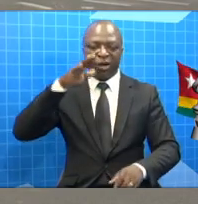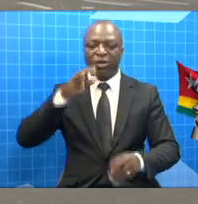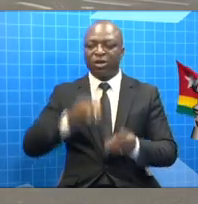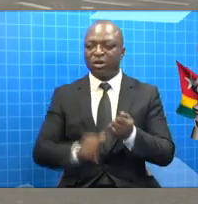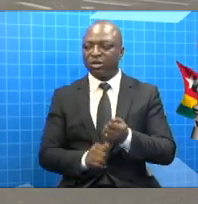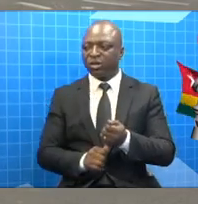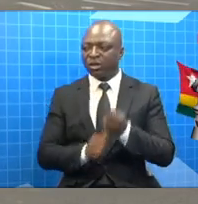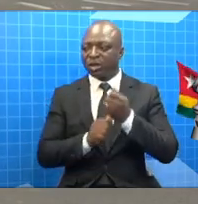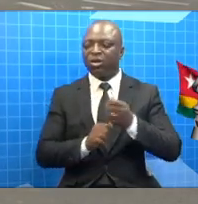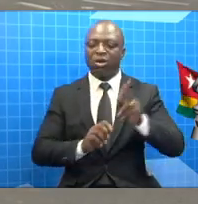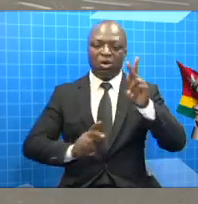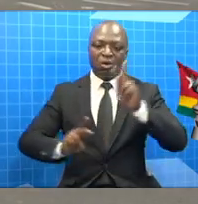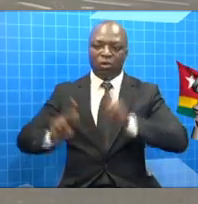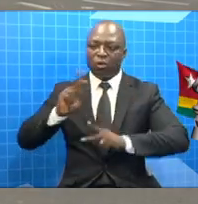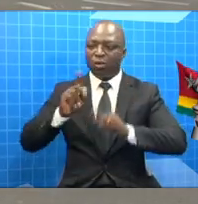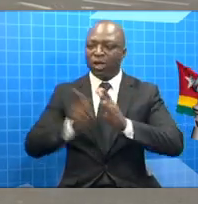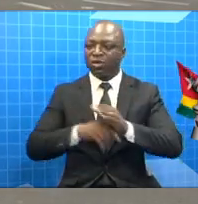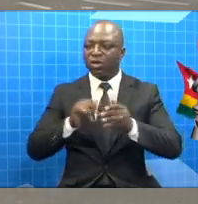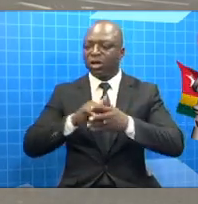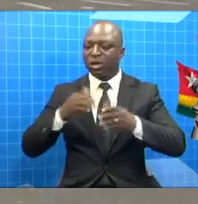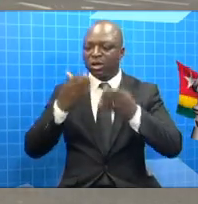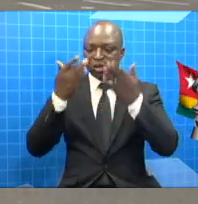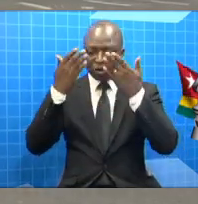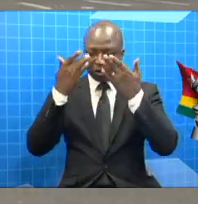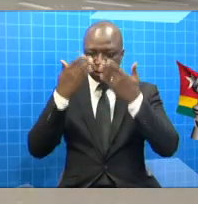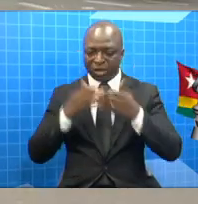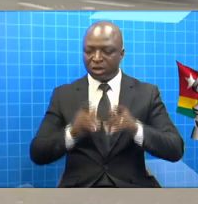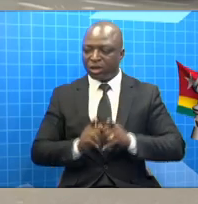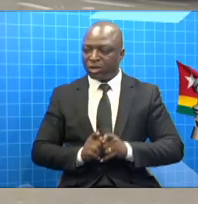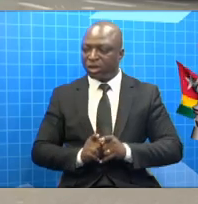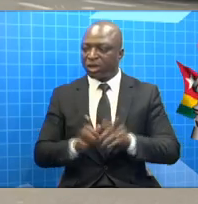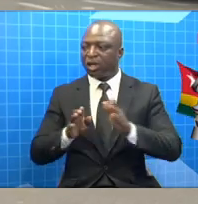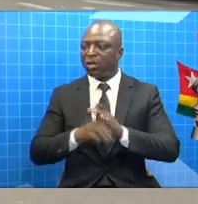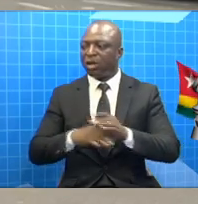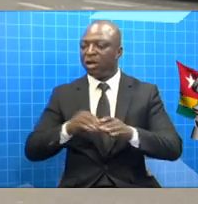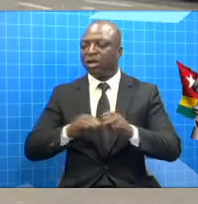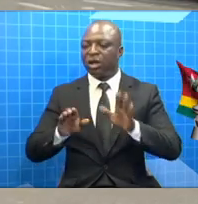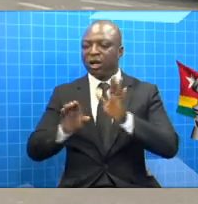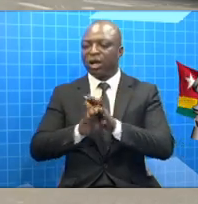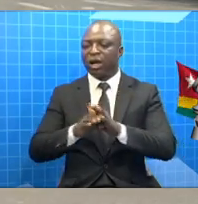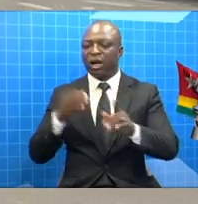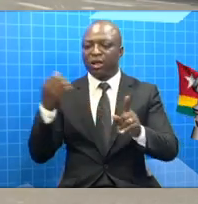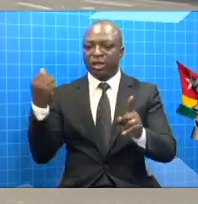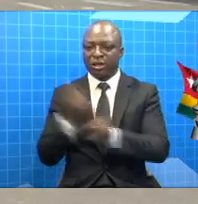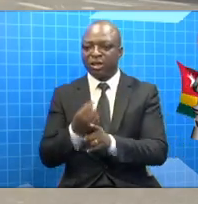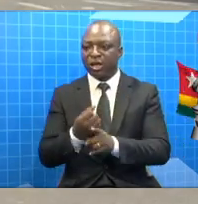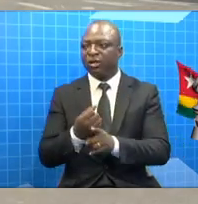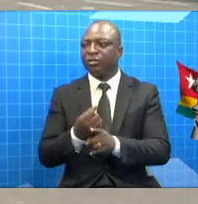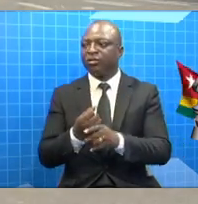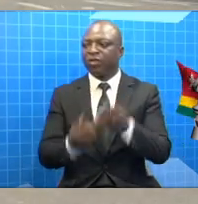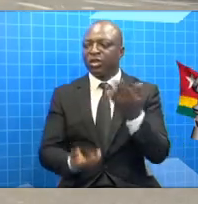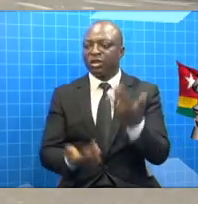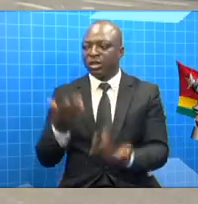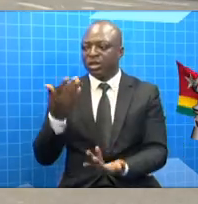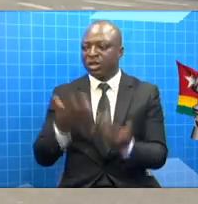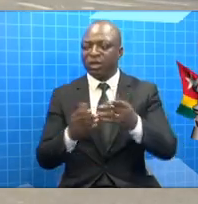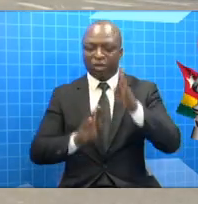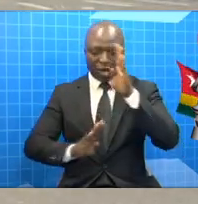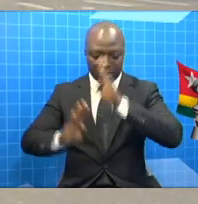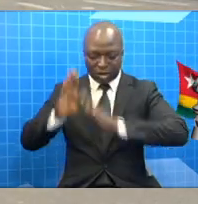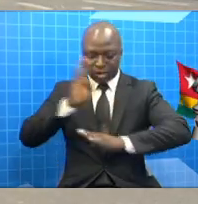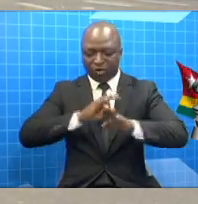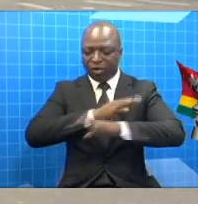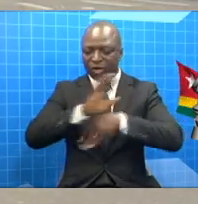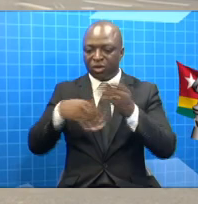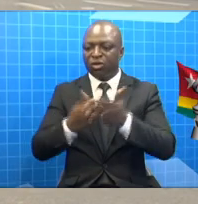assistance aux populations en détresse, généralement dans les cas d'accidents, d'incendies et de catastrophes de